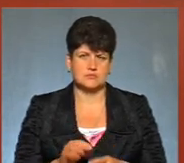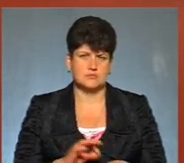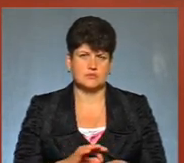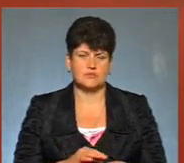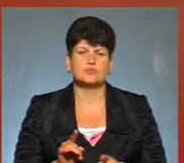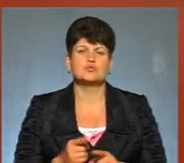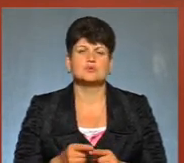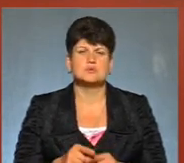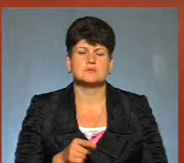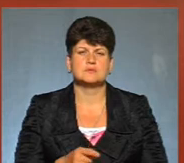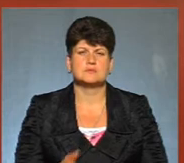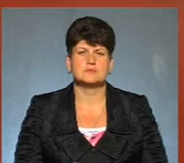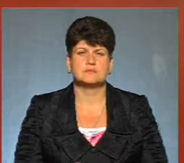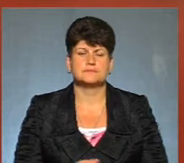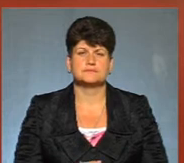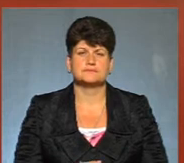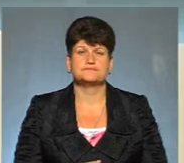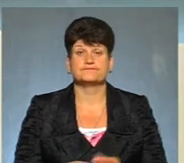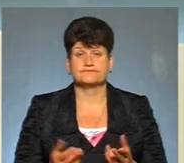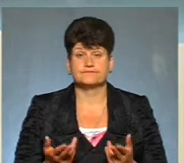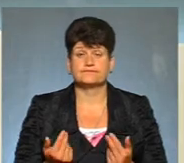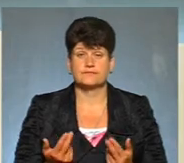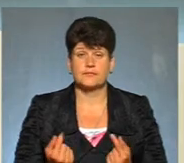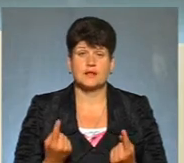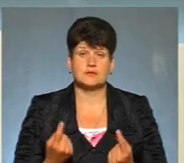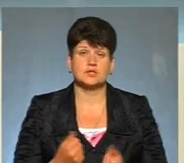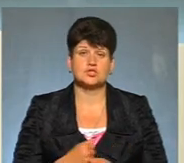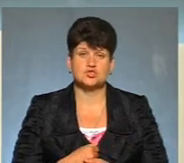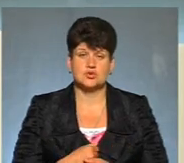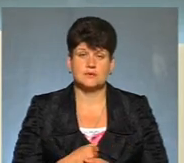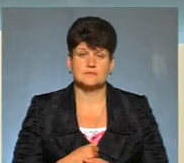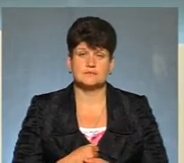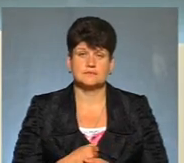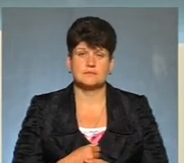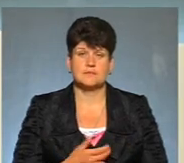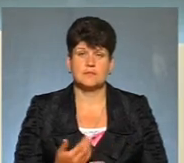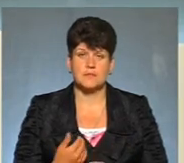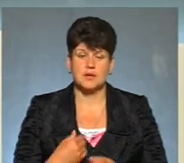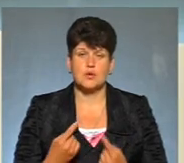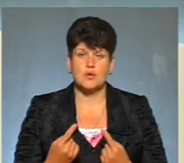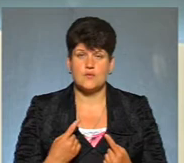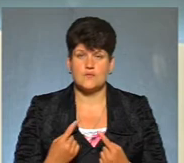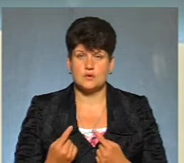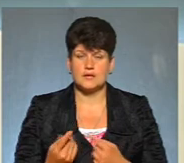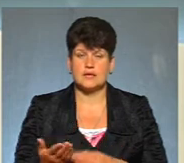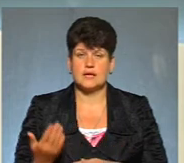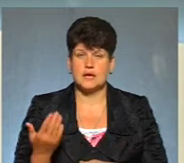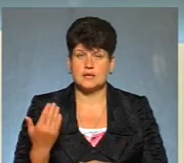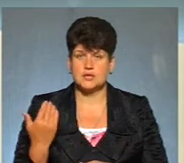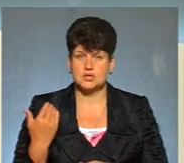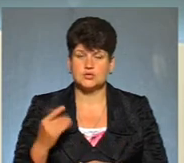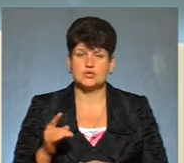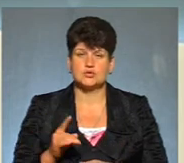Розкажіть, будь ласка, трошки про це. Так, на превеликий жаль, ми говорили раніше, що